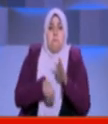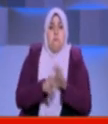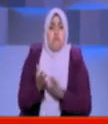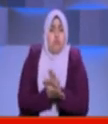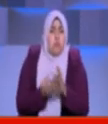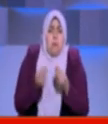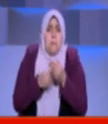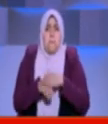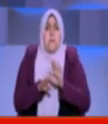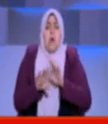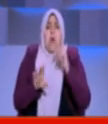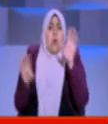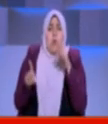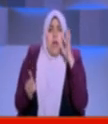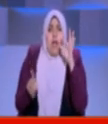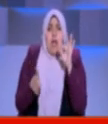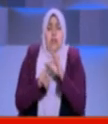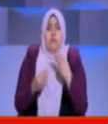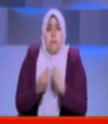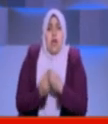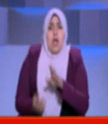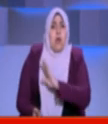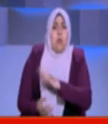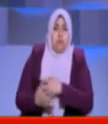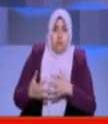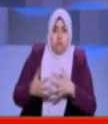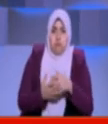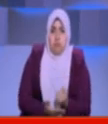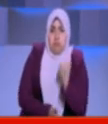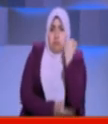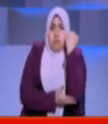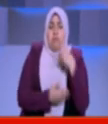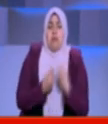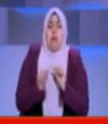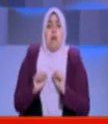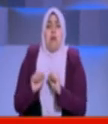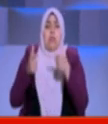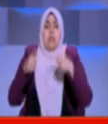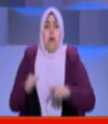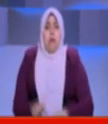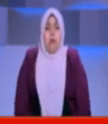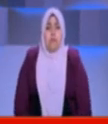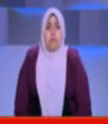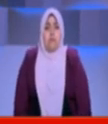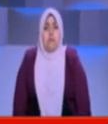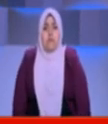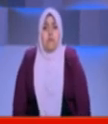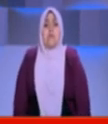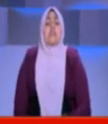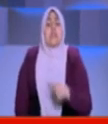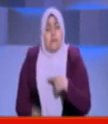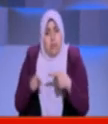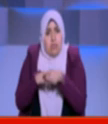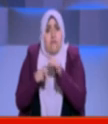مسألة الفصائل المسلحة والسلاح المنفرد عن إطار الدولة، هذه المسألة التي تتوفر عند